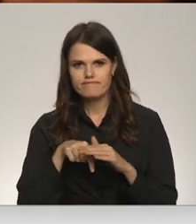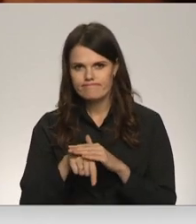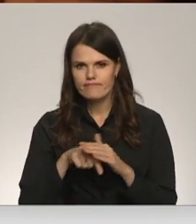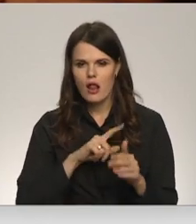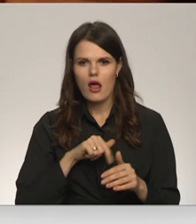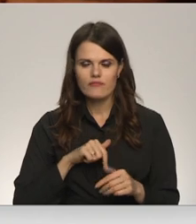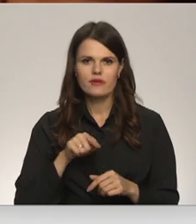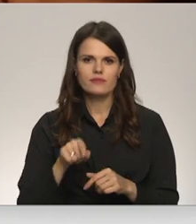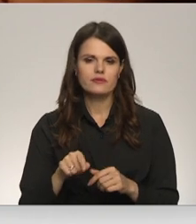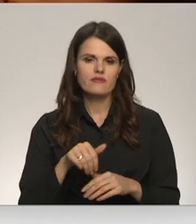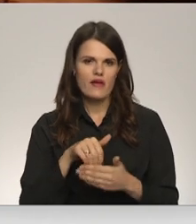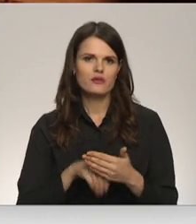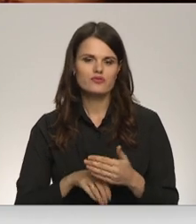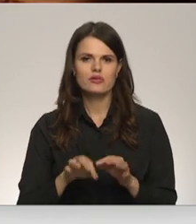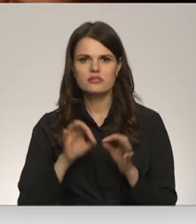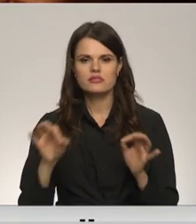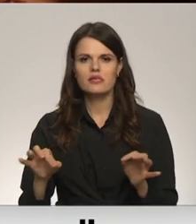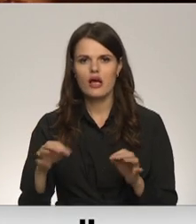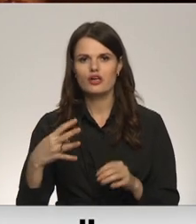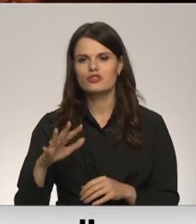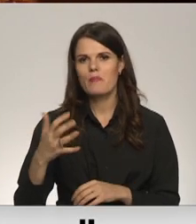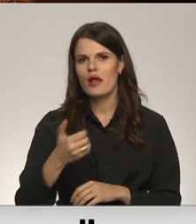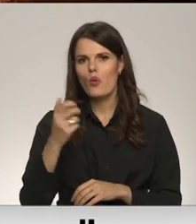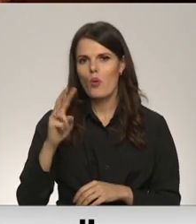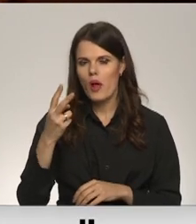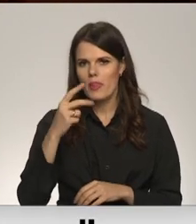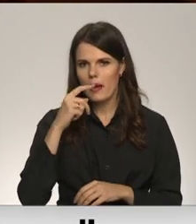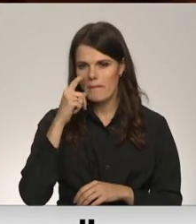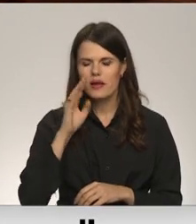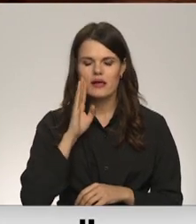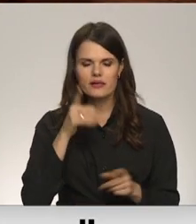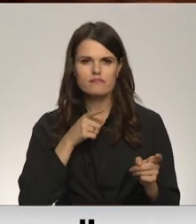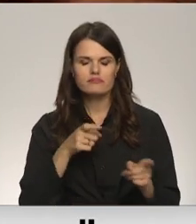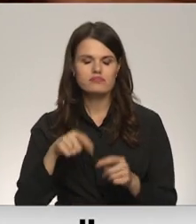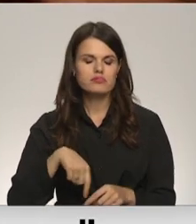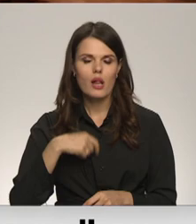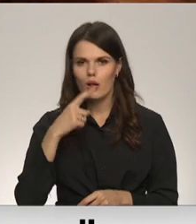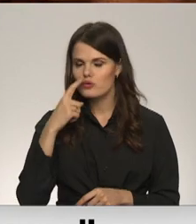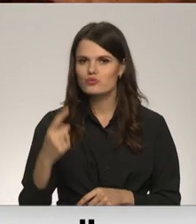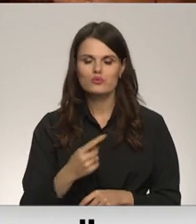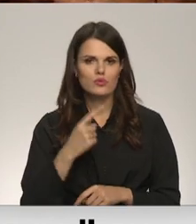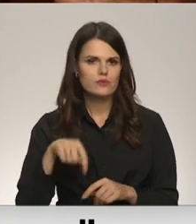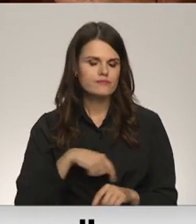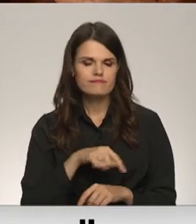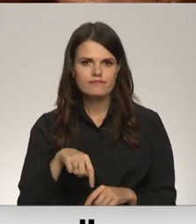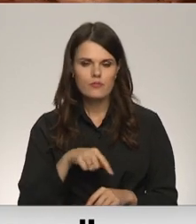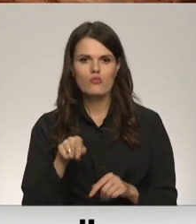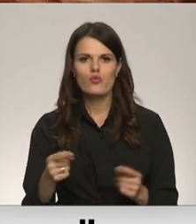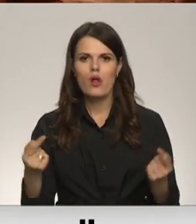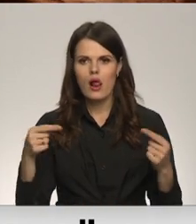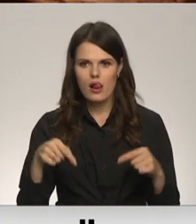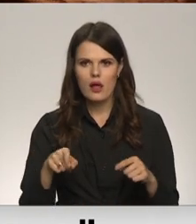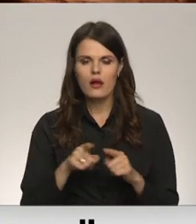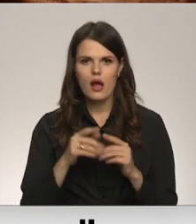sākās 45. Gada 2. Marta rītā un apšauda ilga vairākas stundas, kuru laikā tad no arī